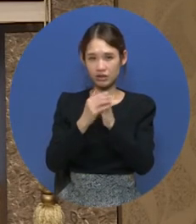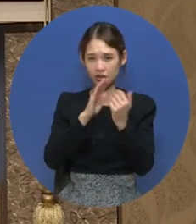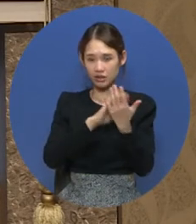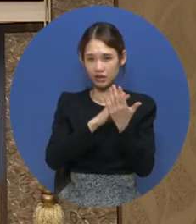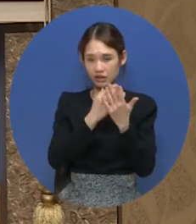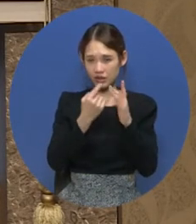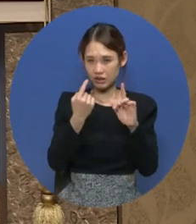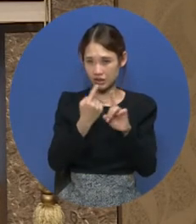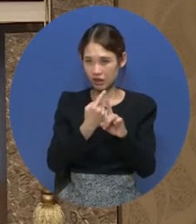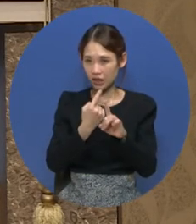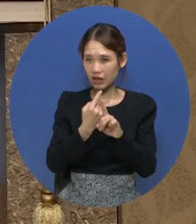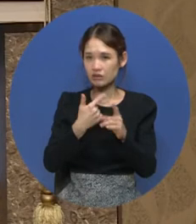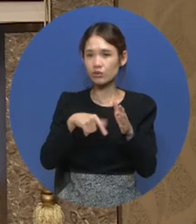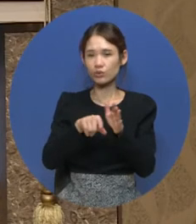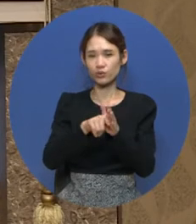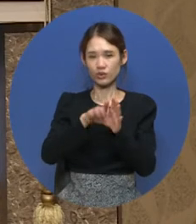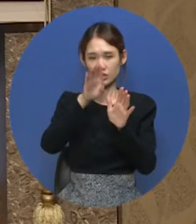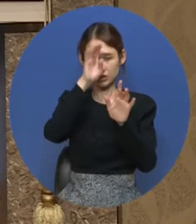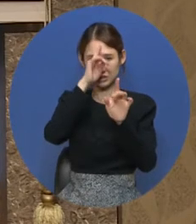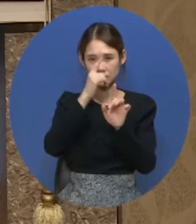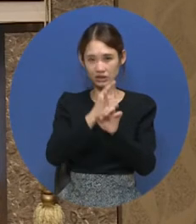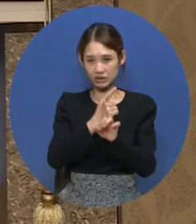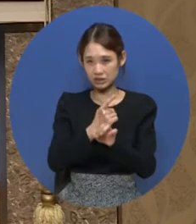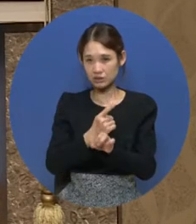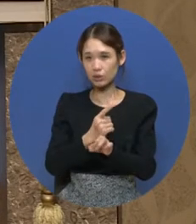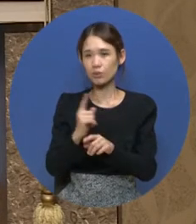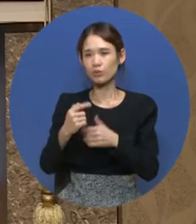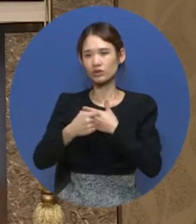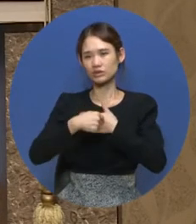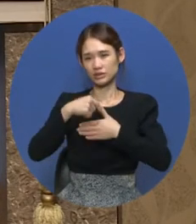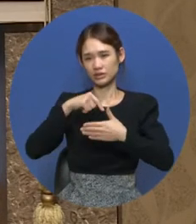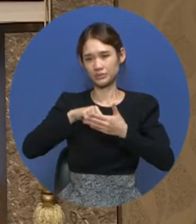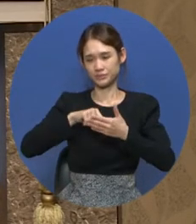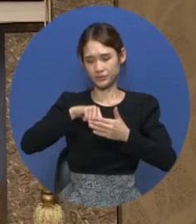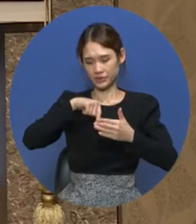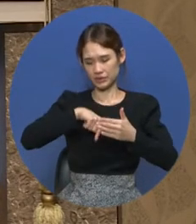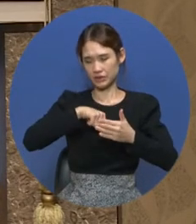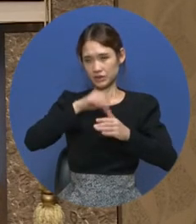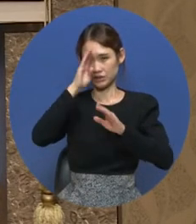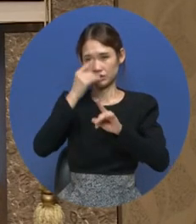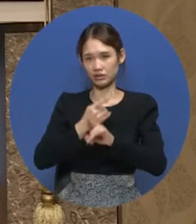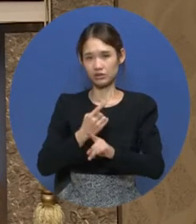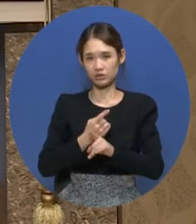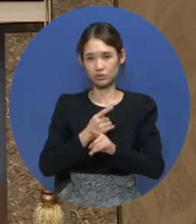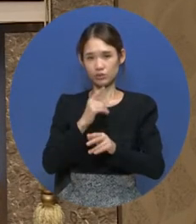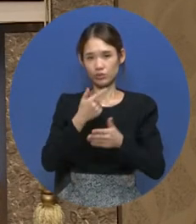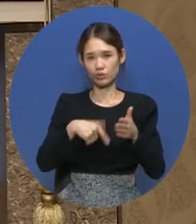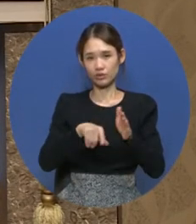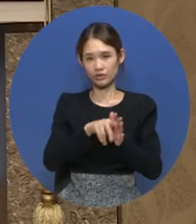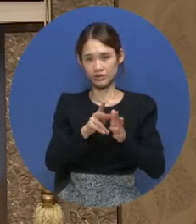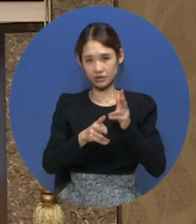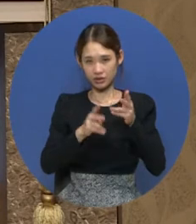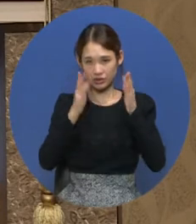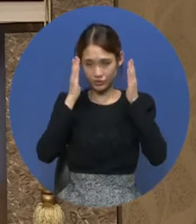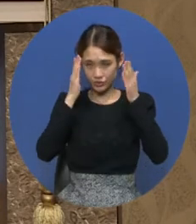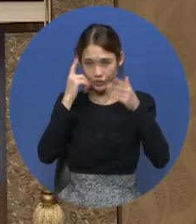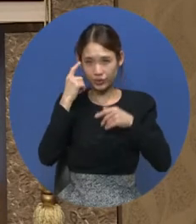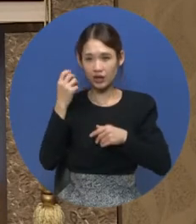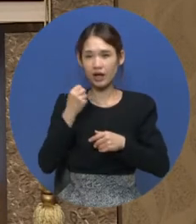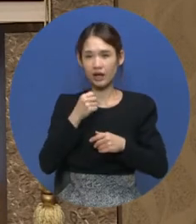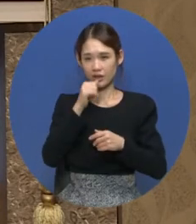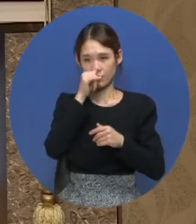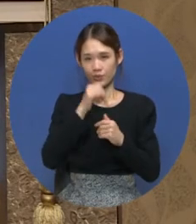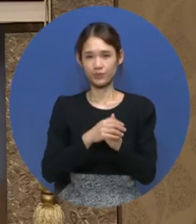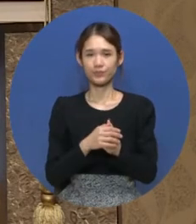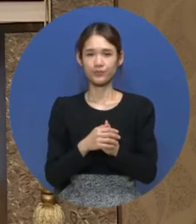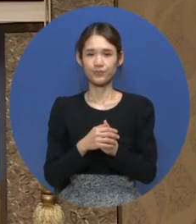그러한 개선 작업을 위한 그런 치료 심리 치료에 대한 사업을 우리가 이제 집중적으로 1 생각을 하고 있구요